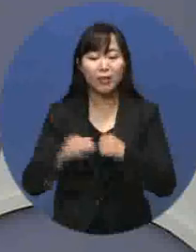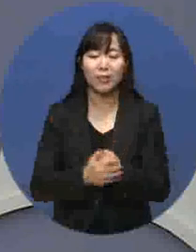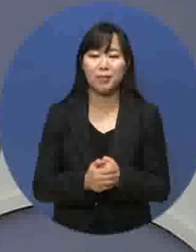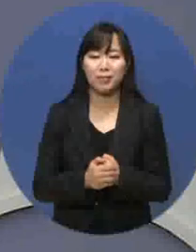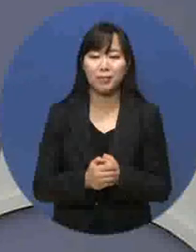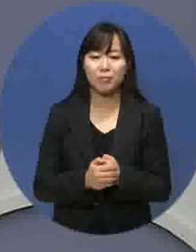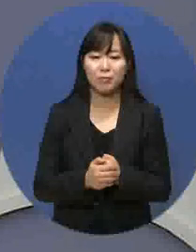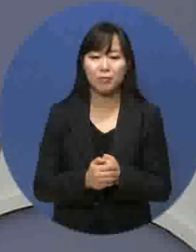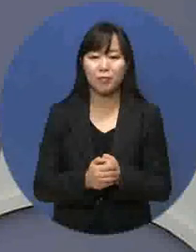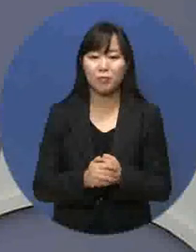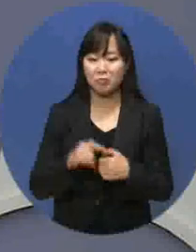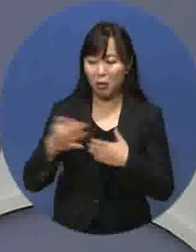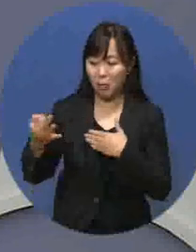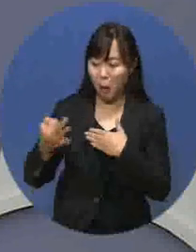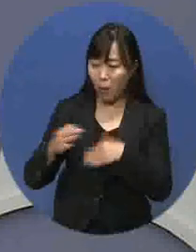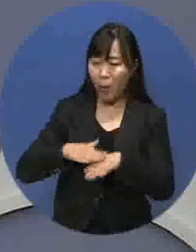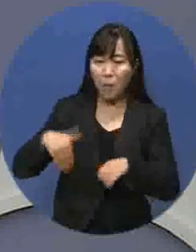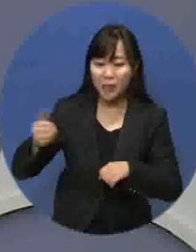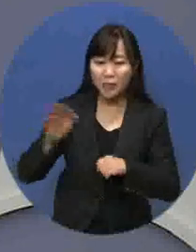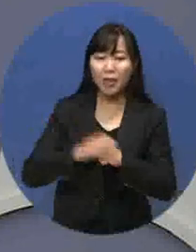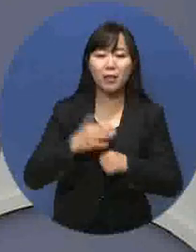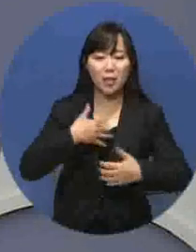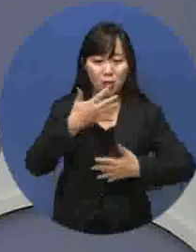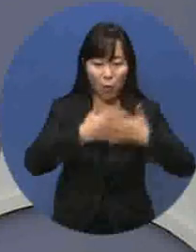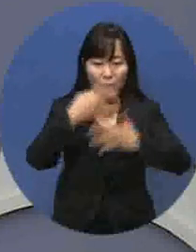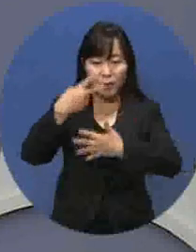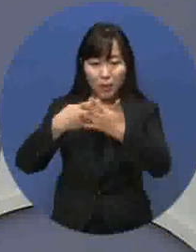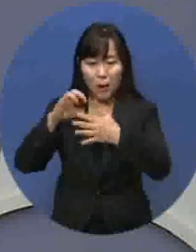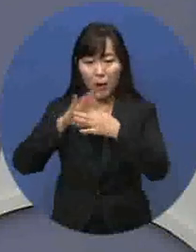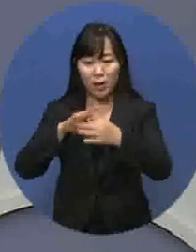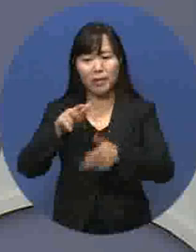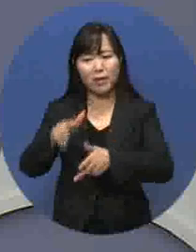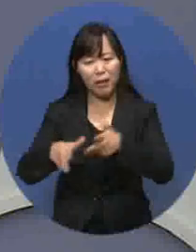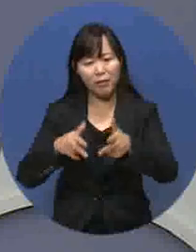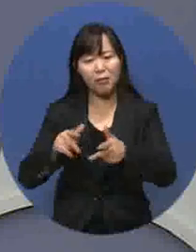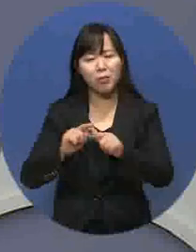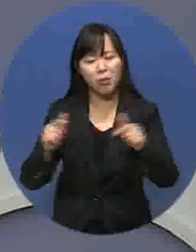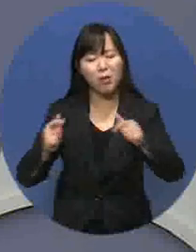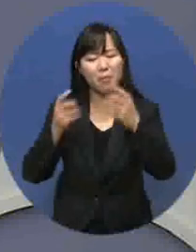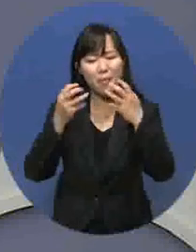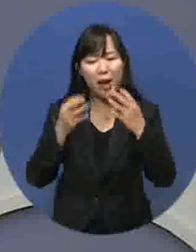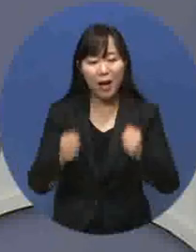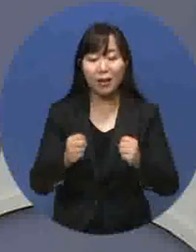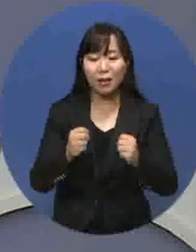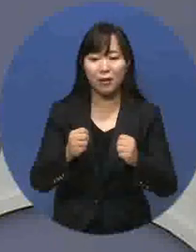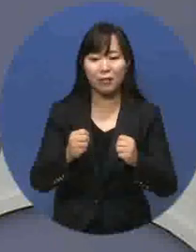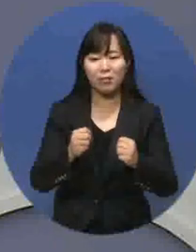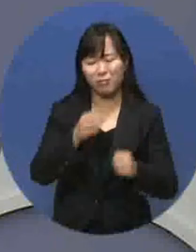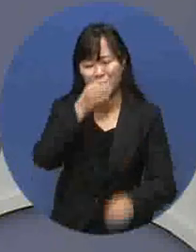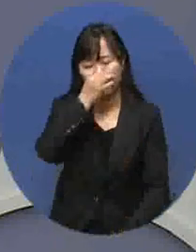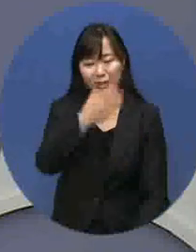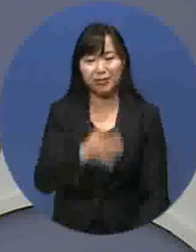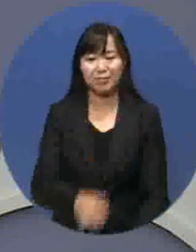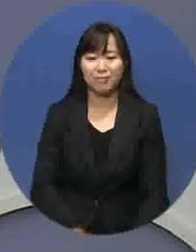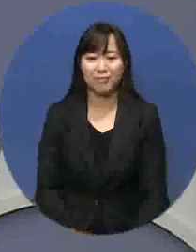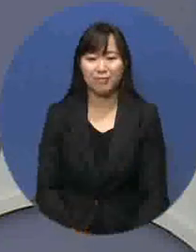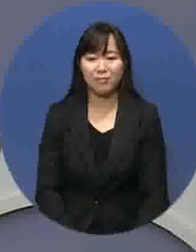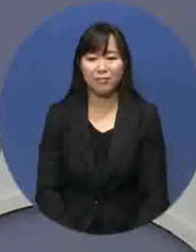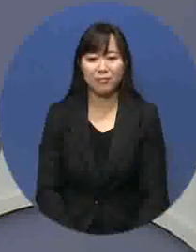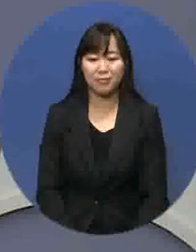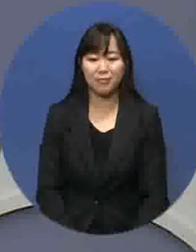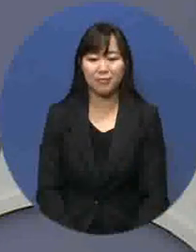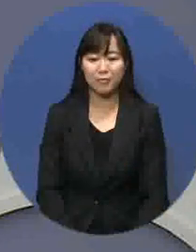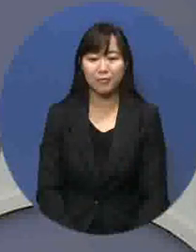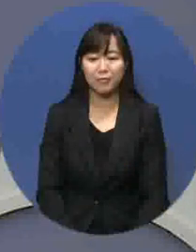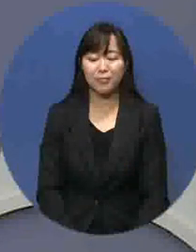이제 외부에서는 어떻게 보실지 모르겠지만 저희 이제 영화 드라마 이쪽 이제 내러티브 콘텐츠 산업이 사실은 굉장히 힘듭니다. 예. 그래서